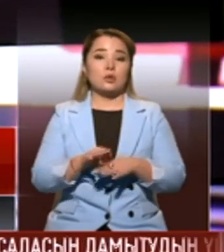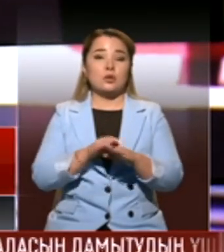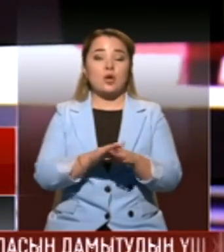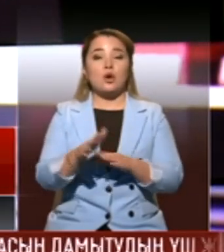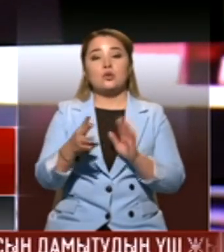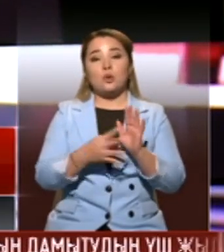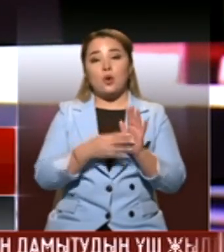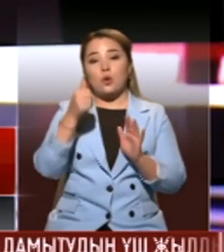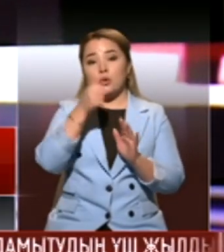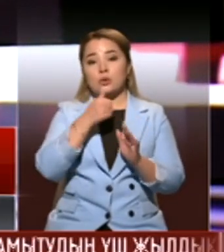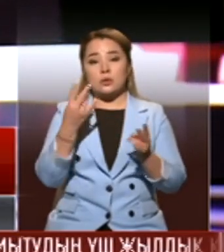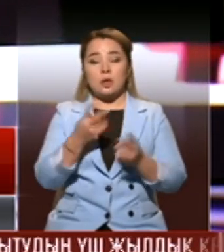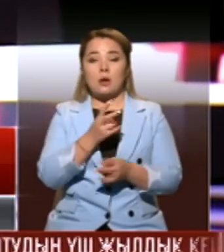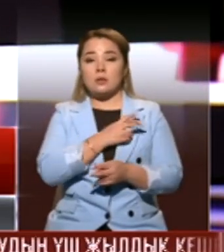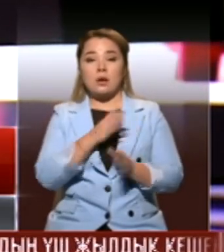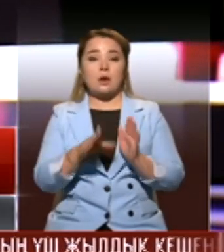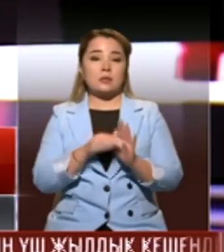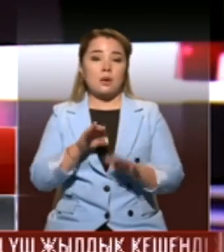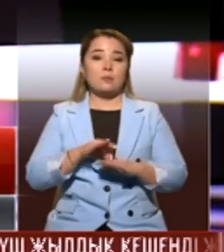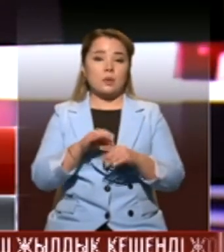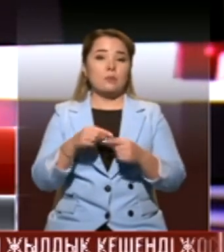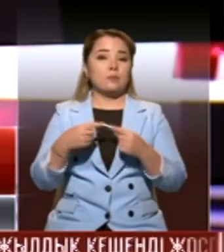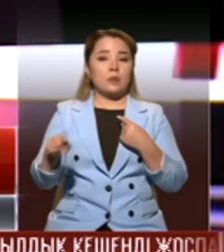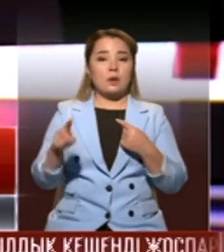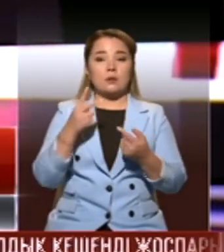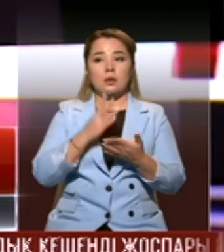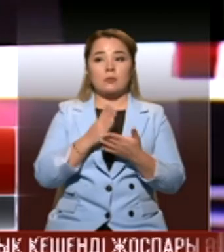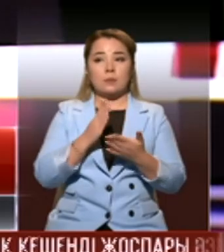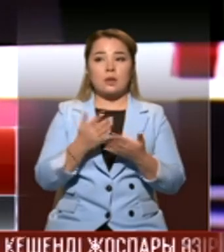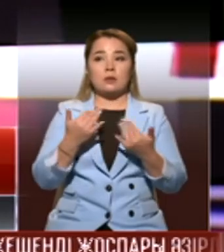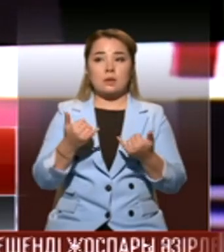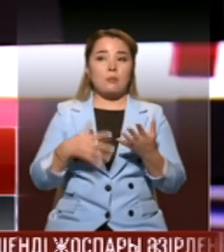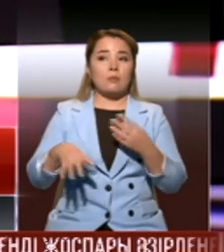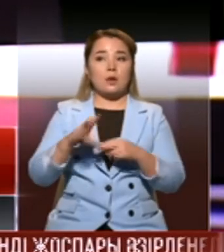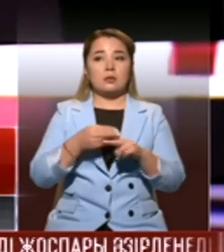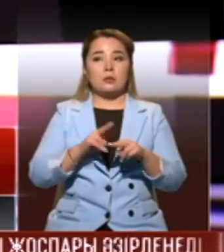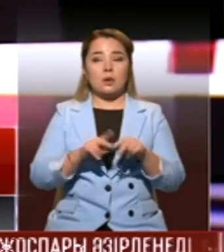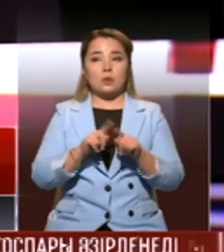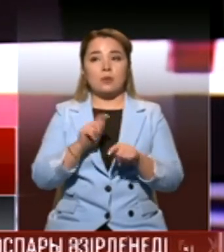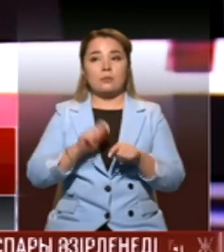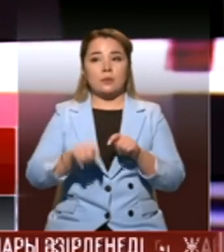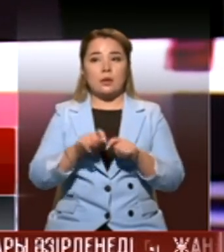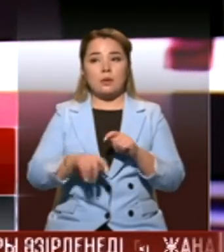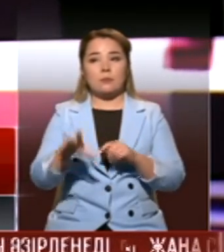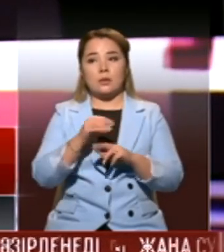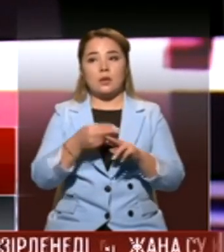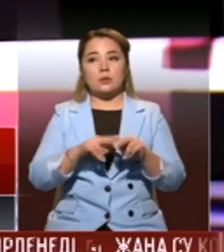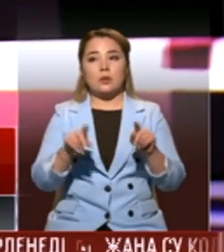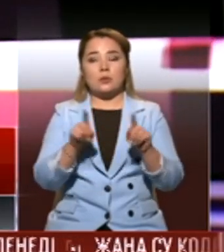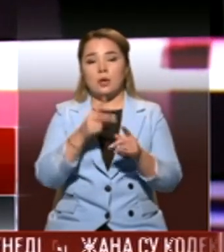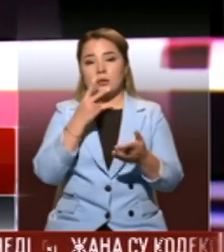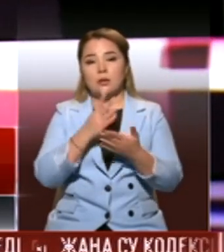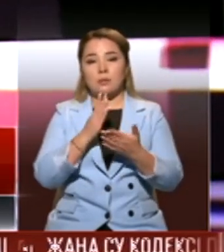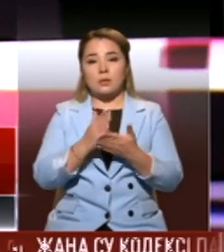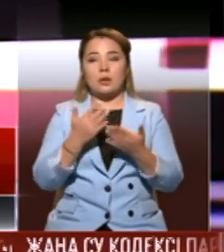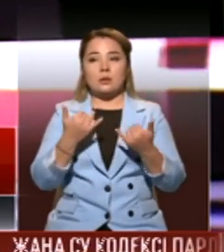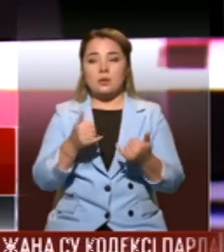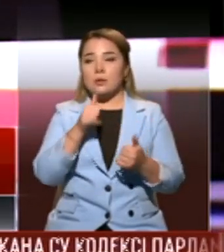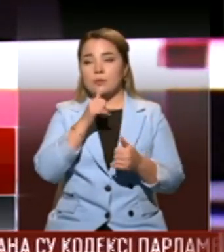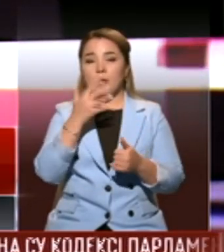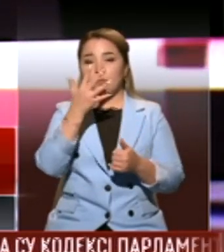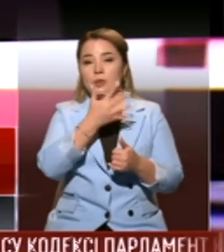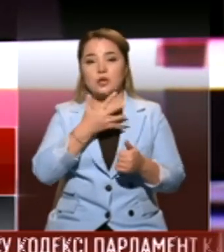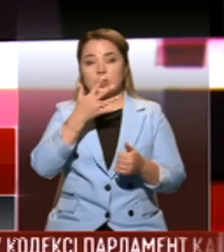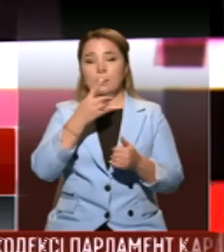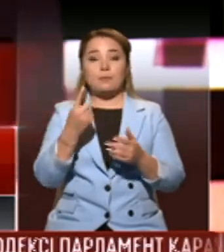жыл. Дәрігер мен сайлау процесін салыстыруға болмайды мүлдем. Ерғанат мырза, барлығы салыстырмалы түрде болады. Жоқ, бұл жерде сіз ана... Ал 5 жылдық бойынша